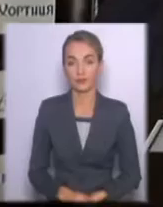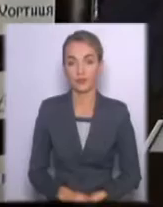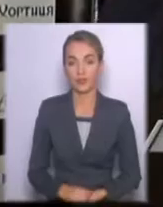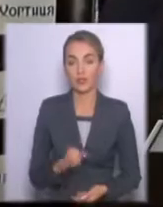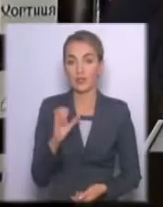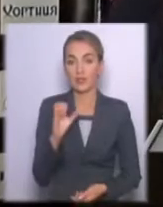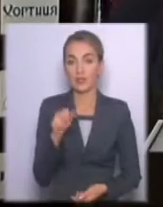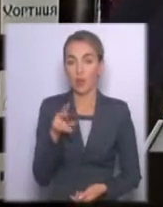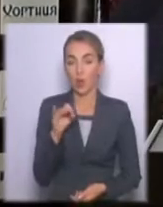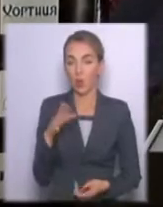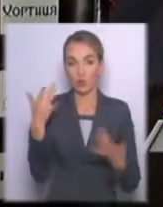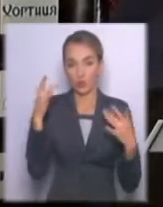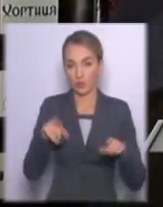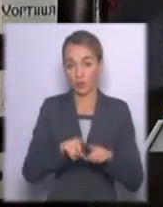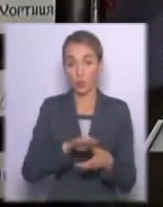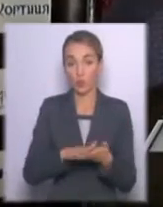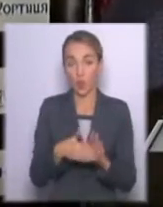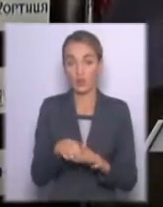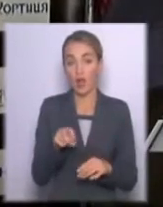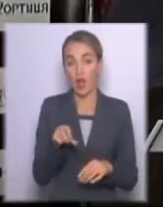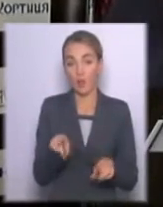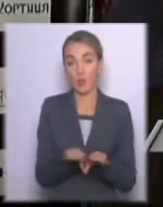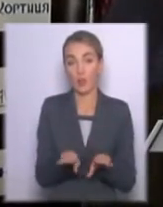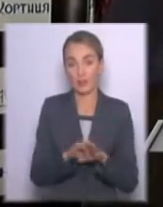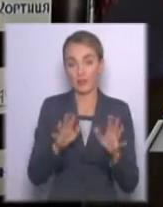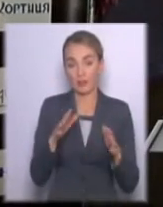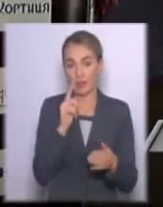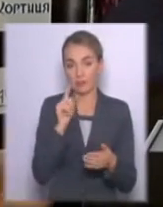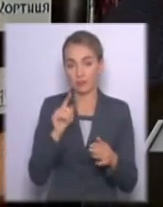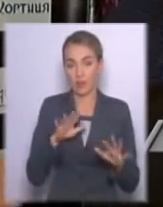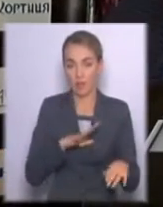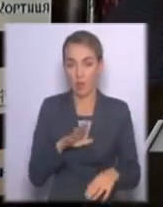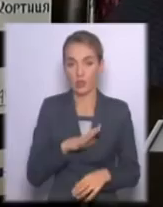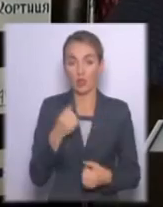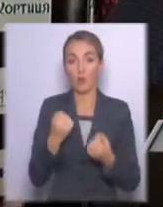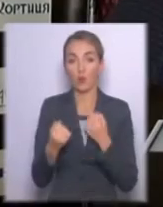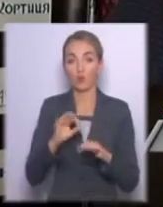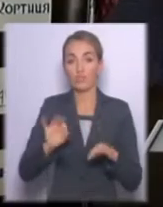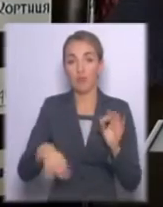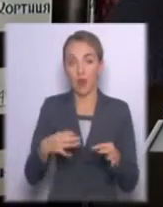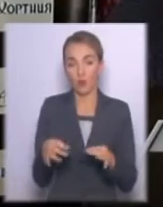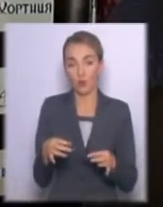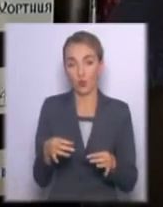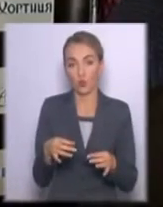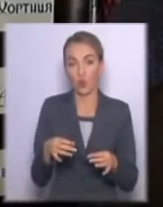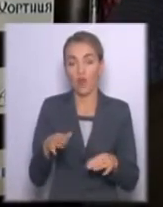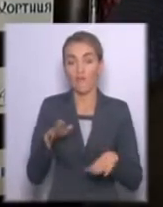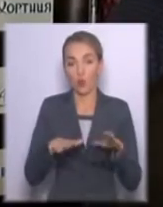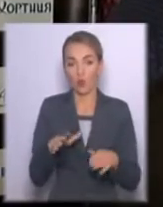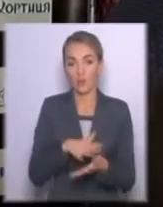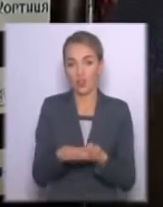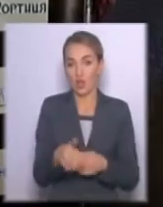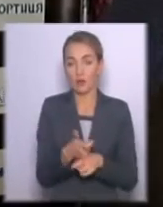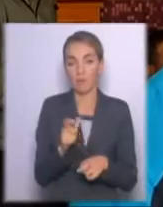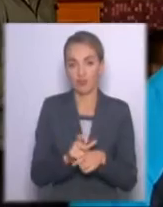Саламов не очікував такої ситуації, але подібні випадки трапляються. На боротьбу із зайвою вагою інколи витрачаєш більше нервів, ніж у 12